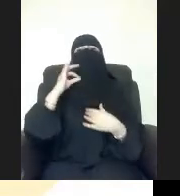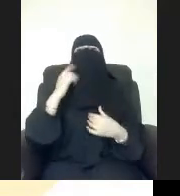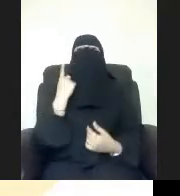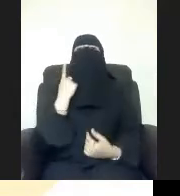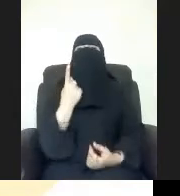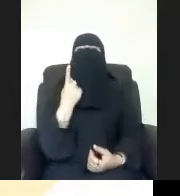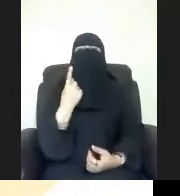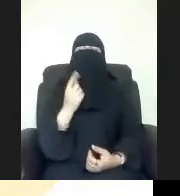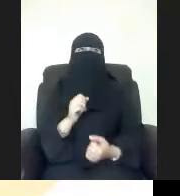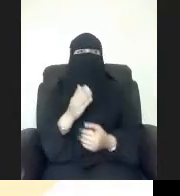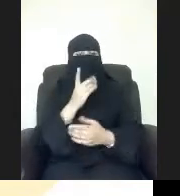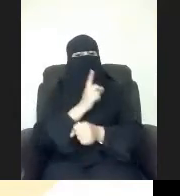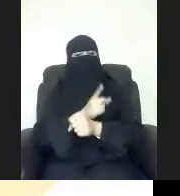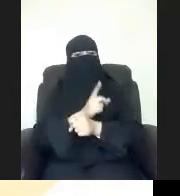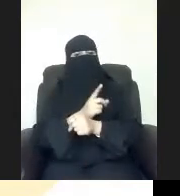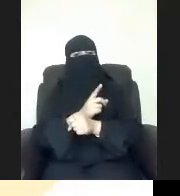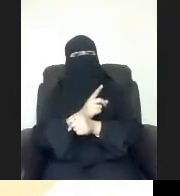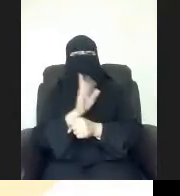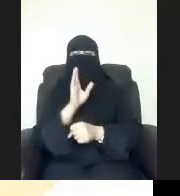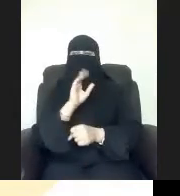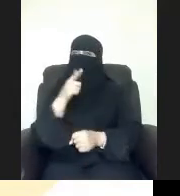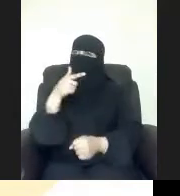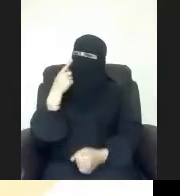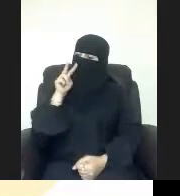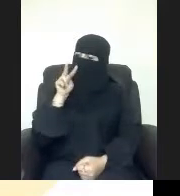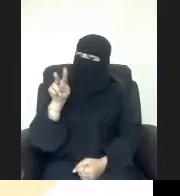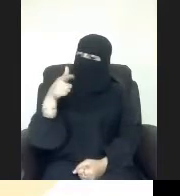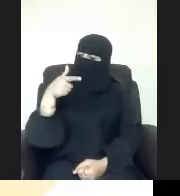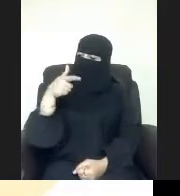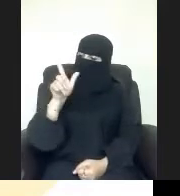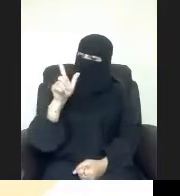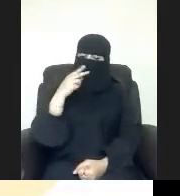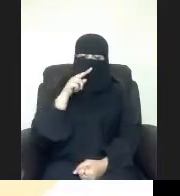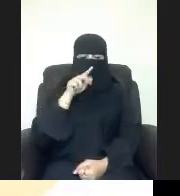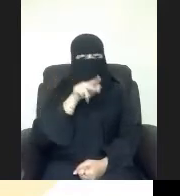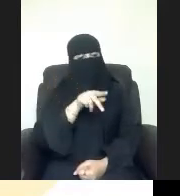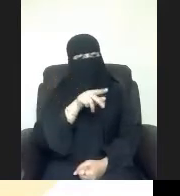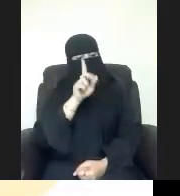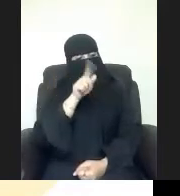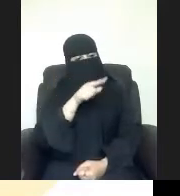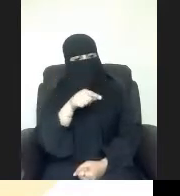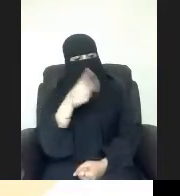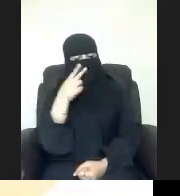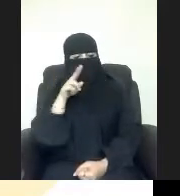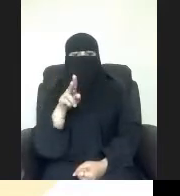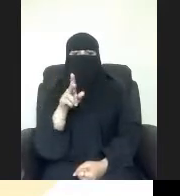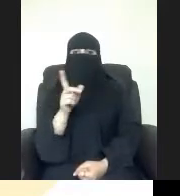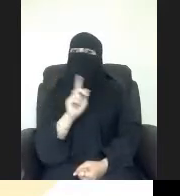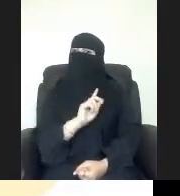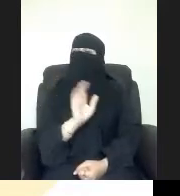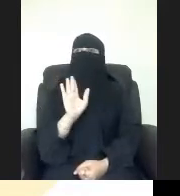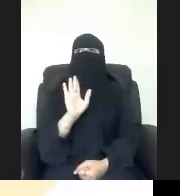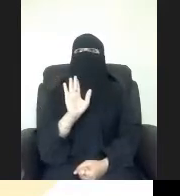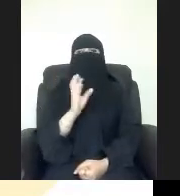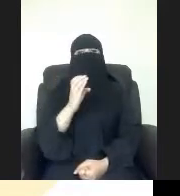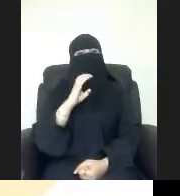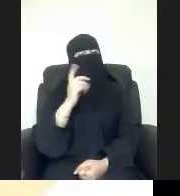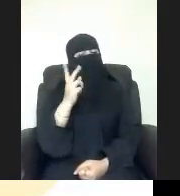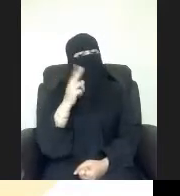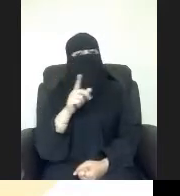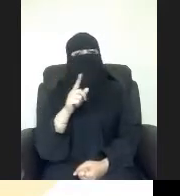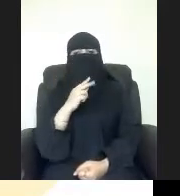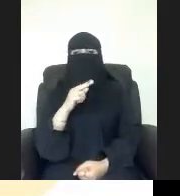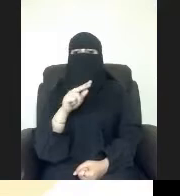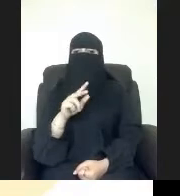وميسر يساعد في تعزيز عملية التعلم لديه. له أشكال لتقديمه يتلائم مع جميع الظروف ويتوافق مع